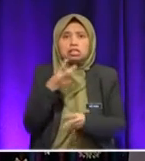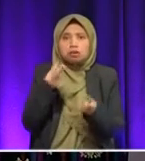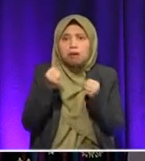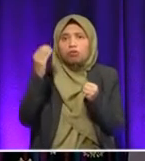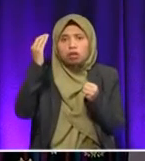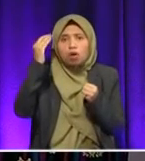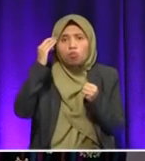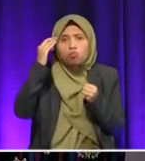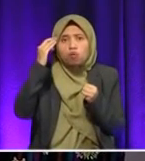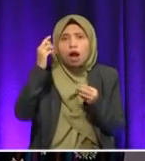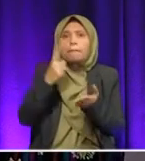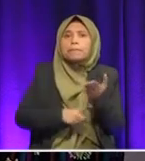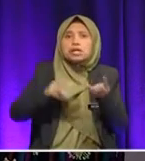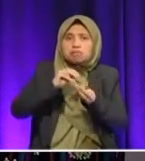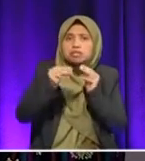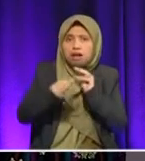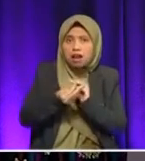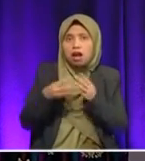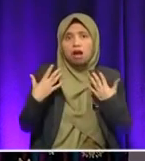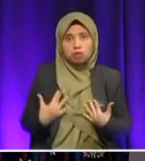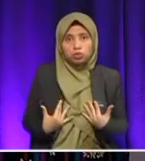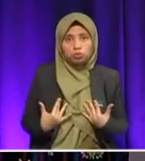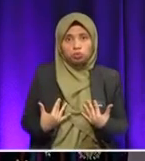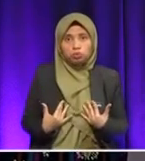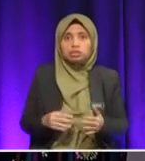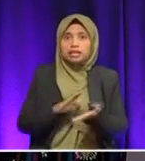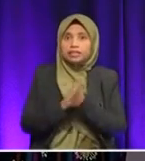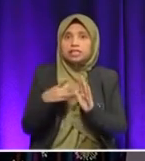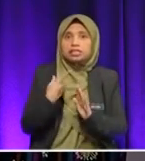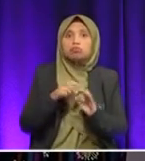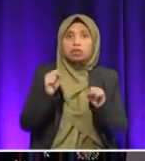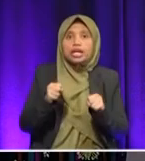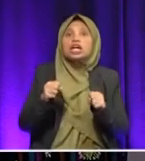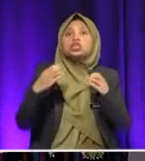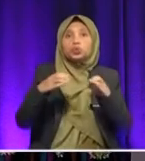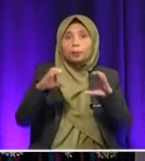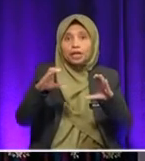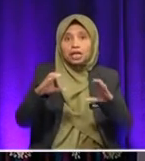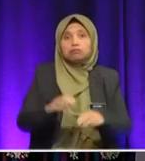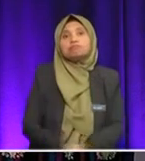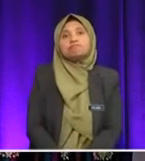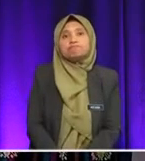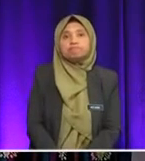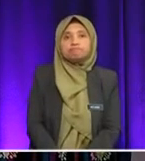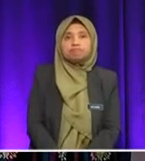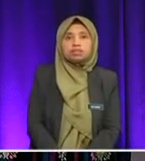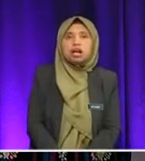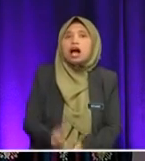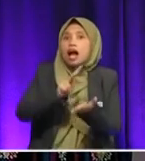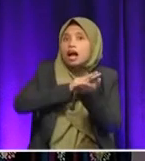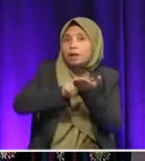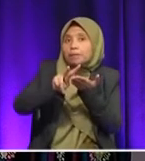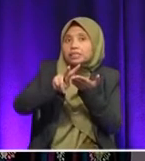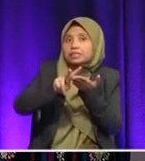mungkin terlalu ketat atau putih longgar jadi kita perlu mengaku pakaian tersebut baju pelanggan kemasan